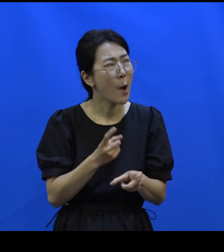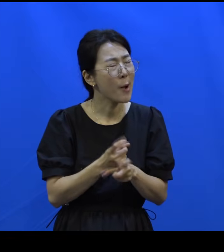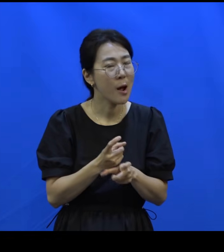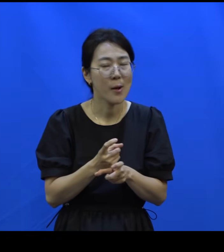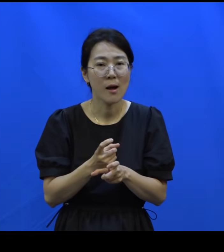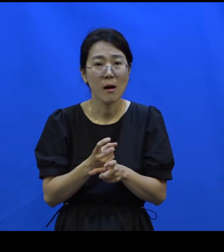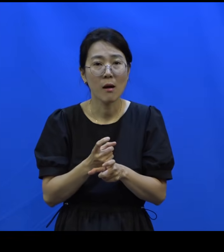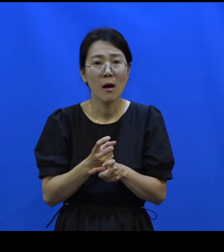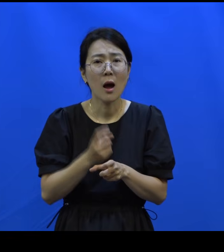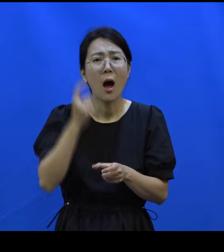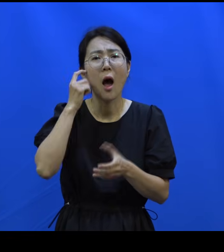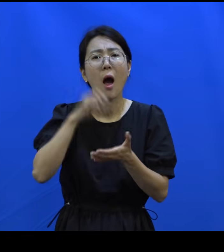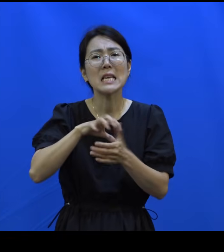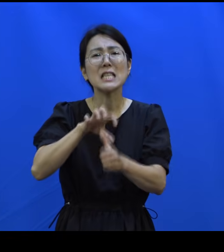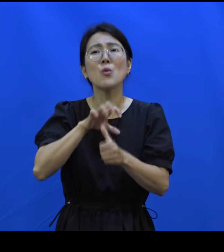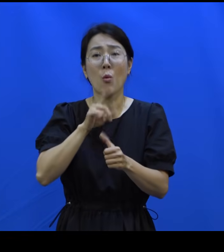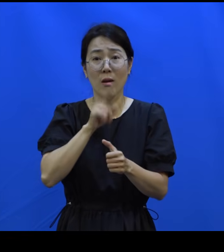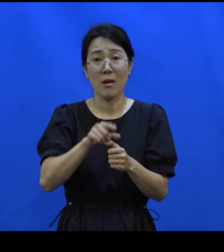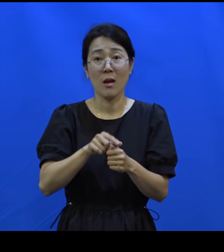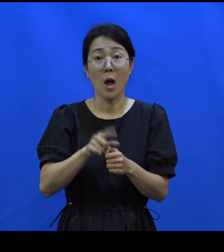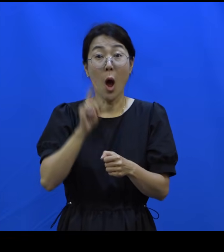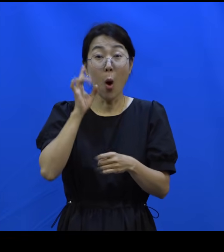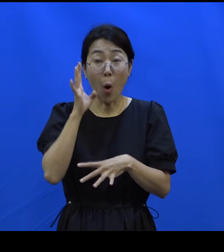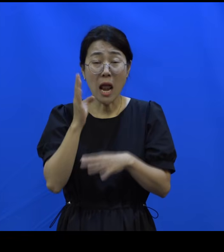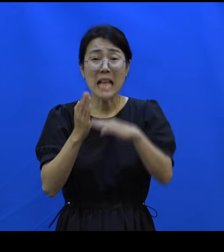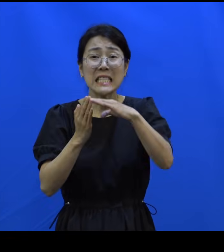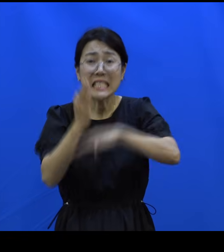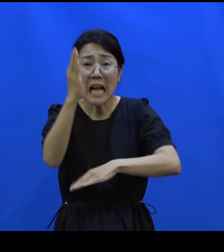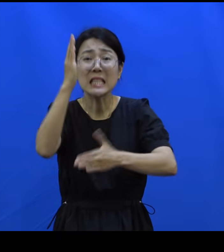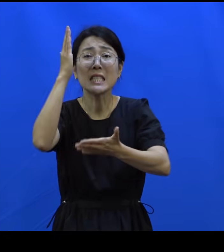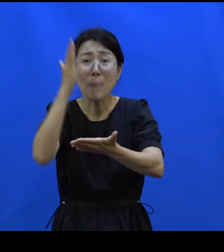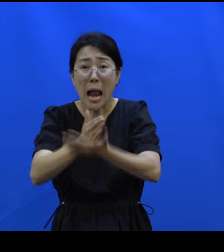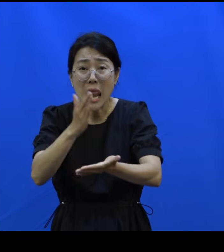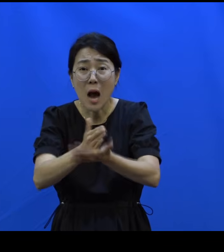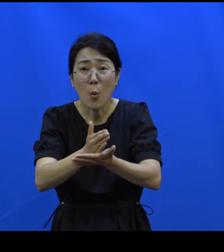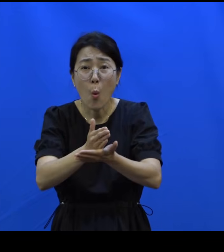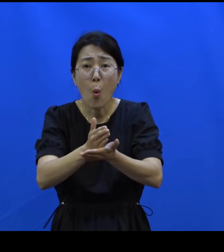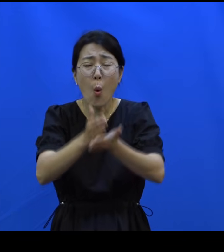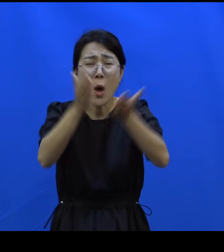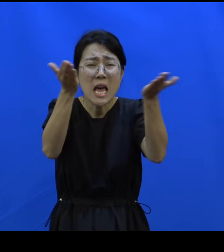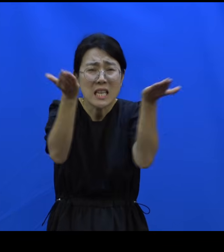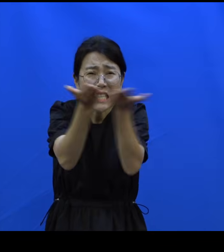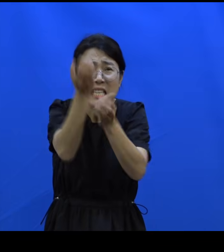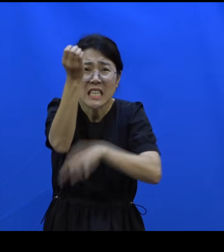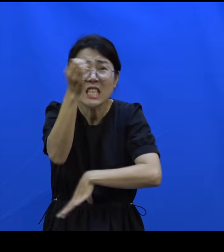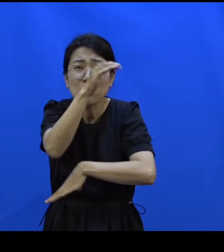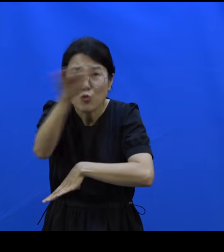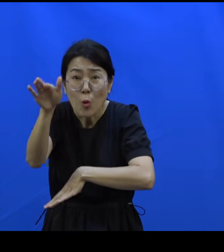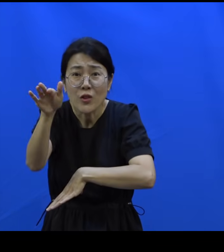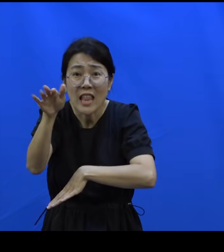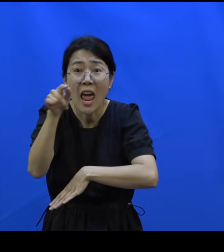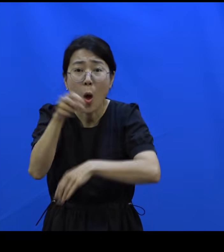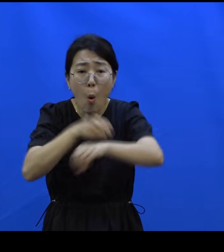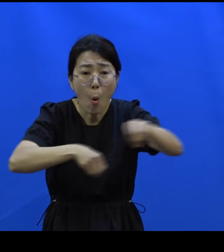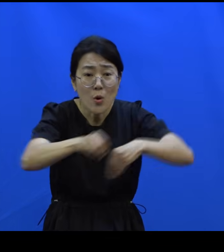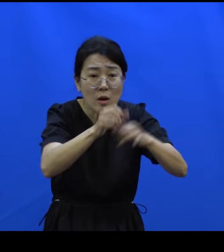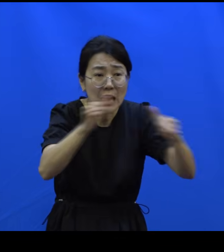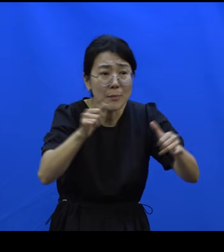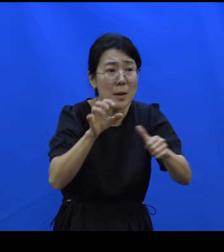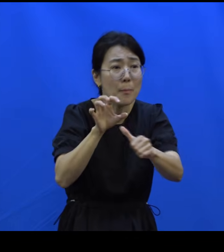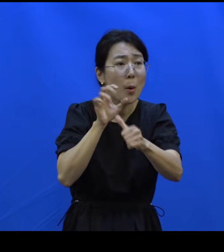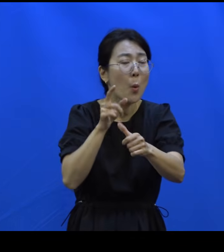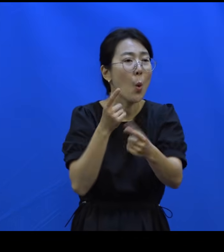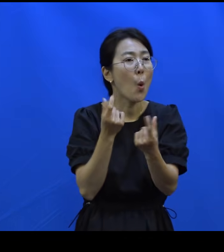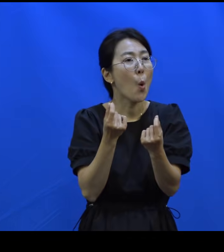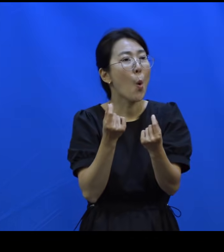사라지고 복수와 정오심만 남는 후유증을 이제 낳게 되는 것입니다. 주님이 율법에 대한 이